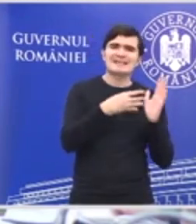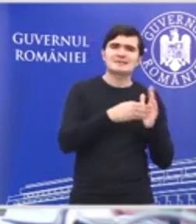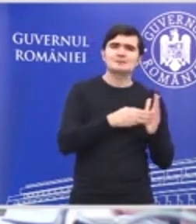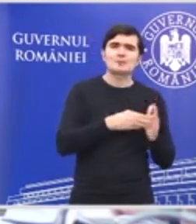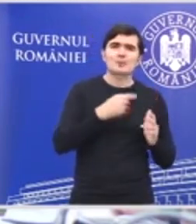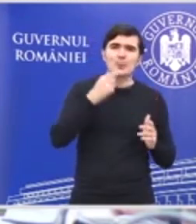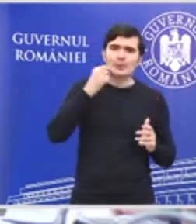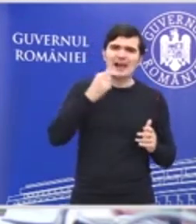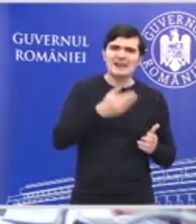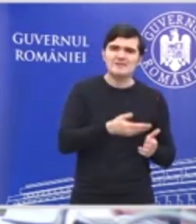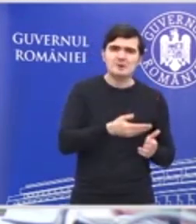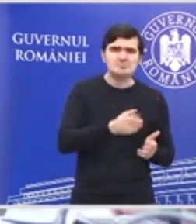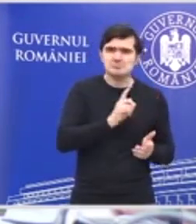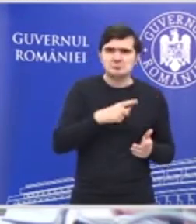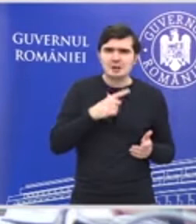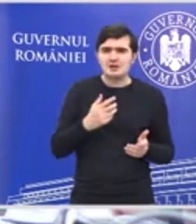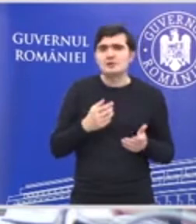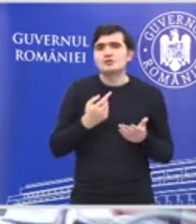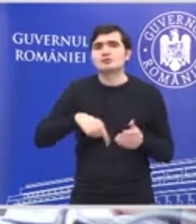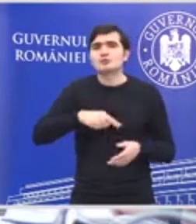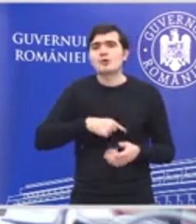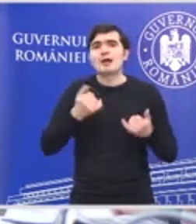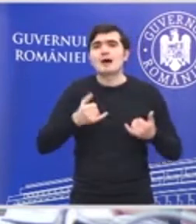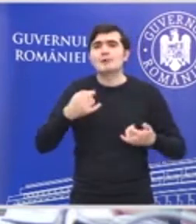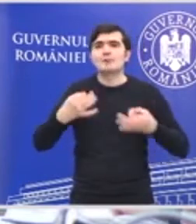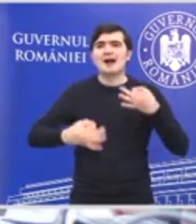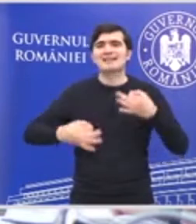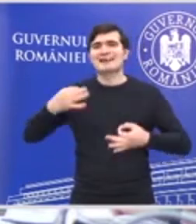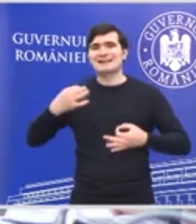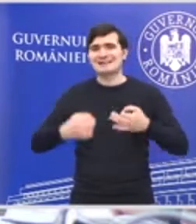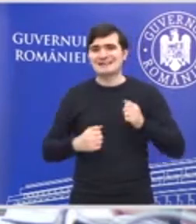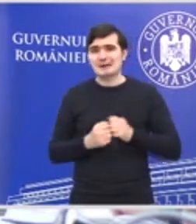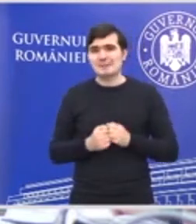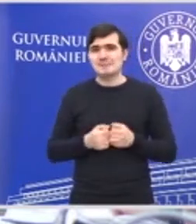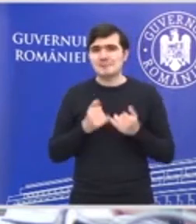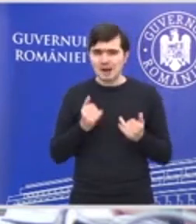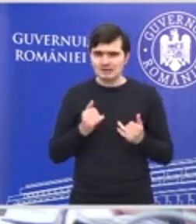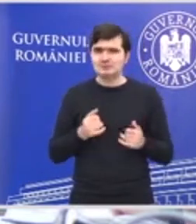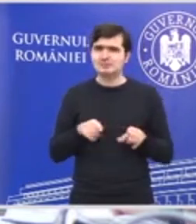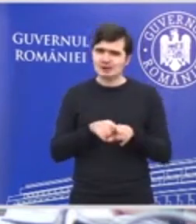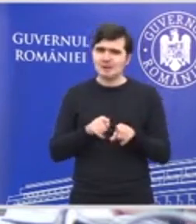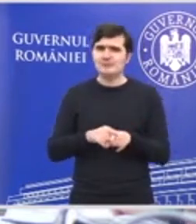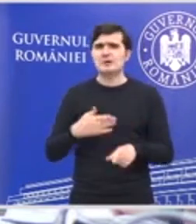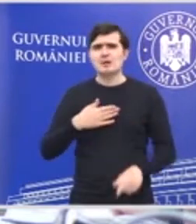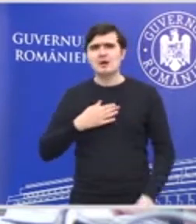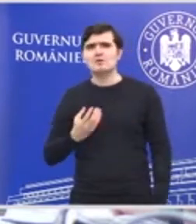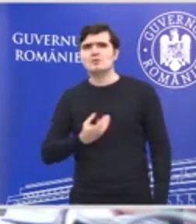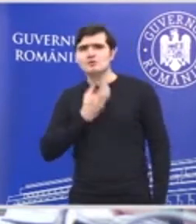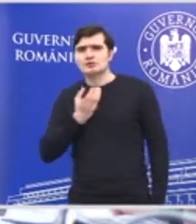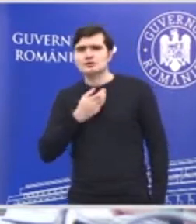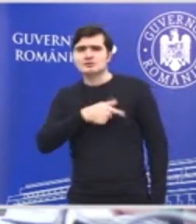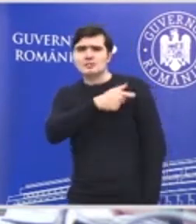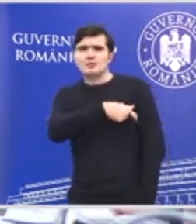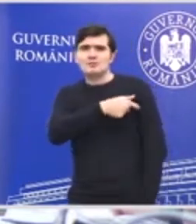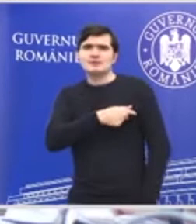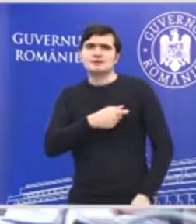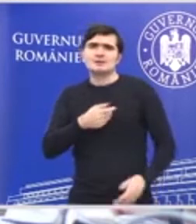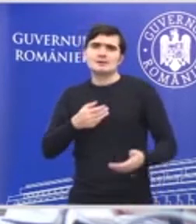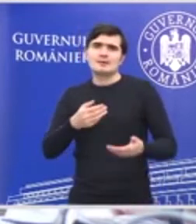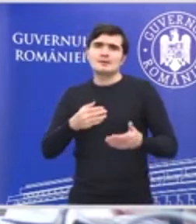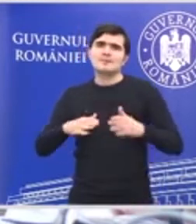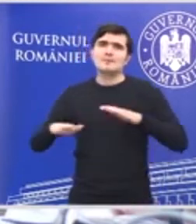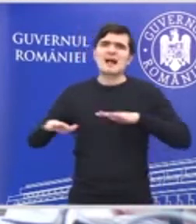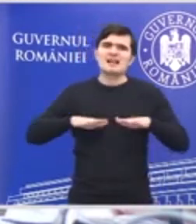noi analizăm în acest moment, așa cum ați presupus, astăzi chiar am avut o ședință a Comisiei de Management Clinic